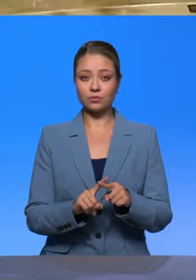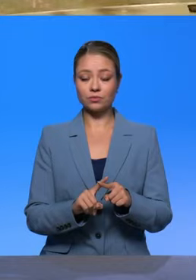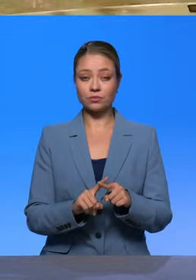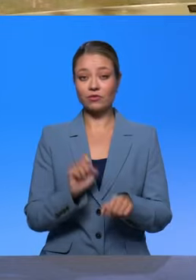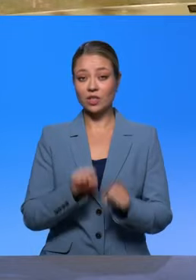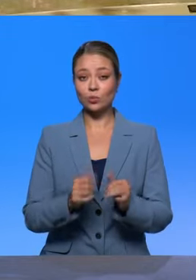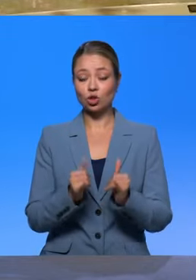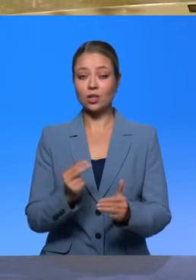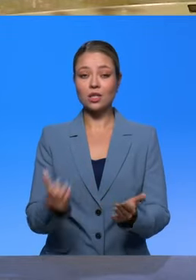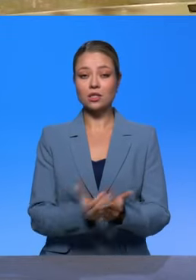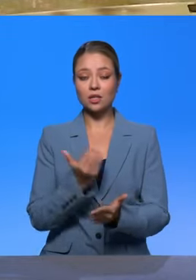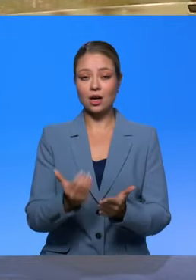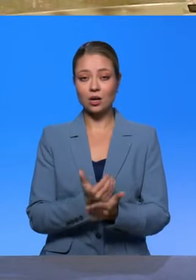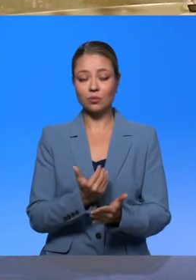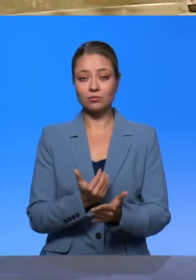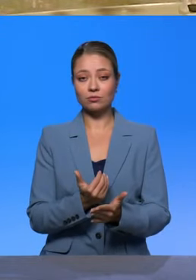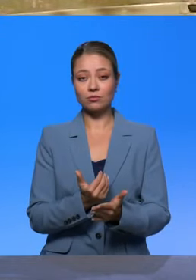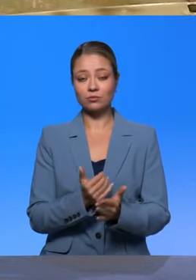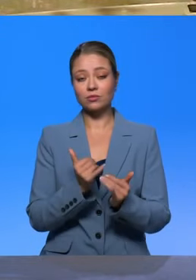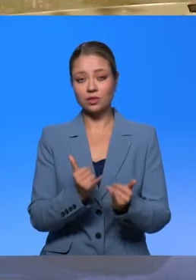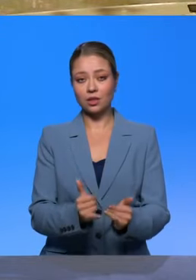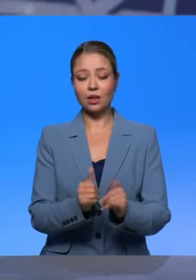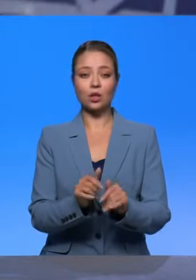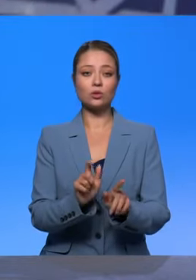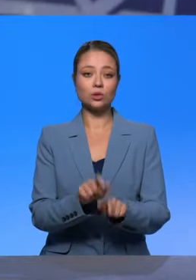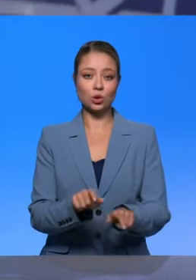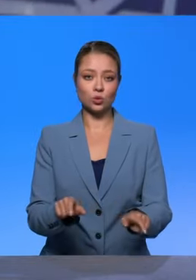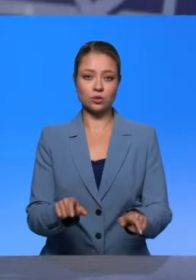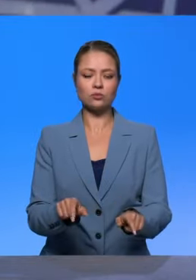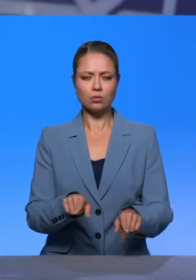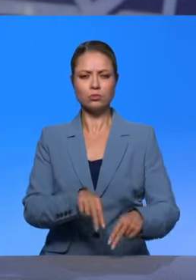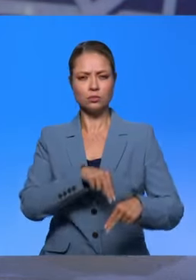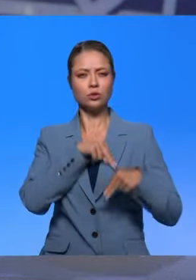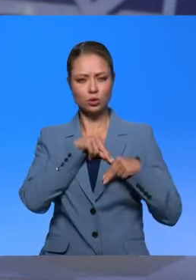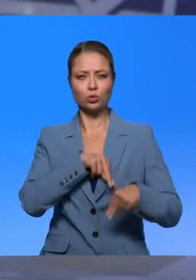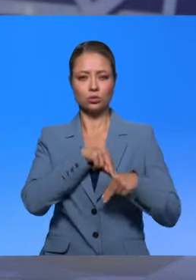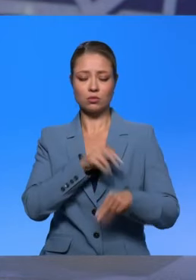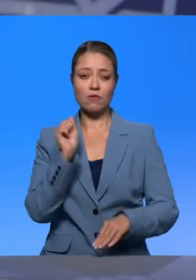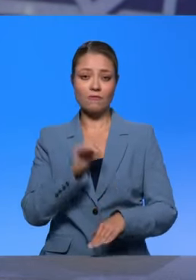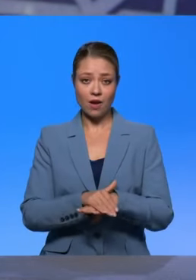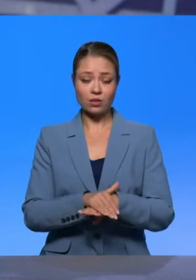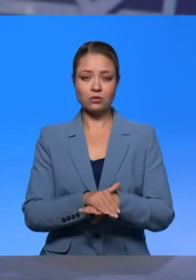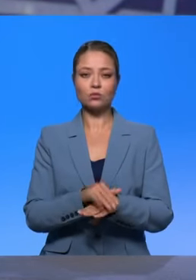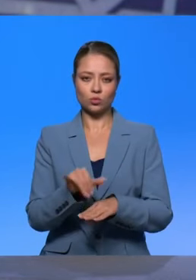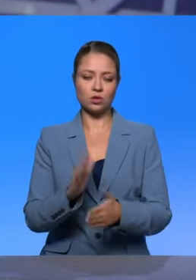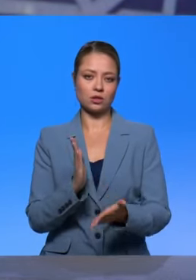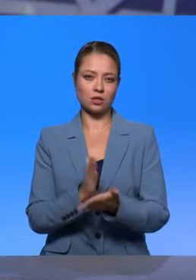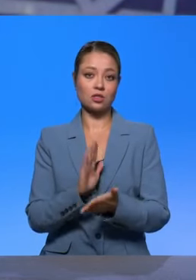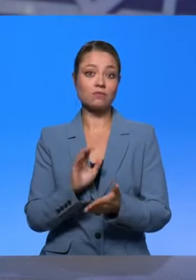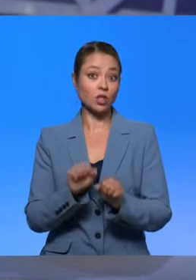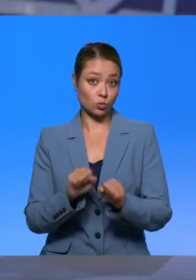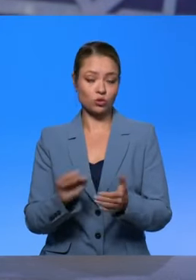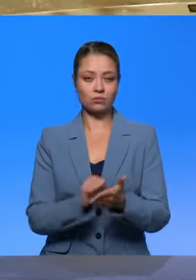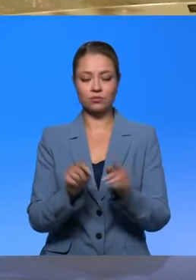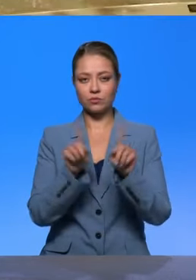заработка для определенной группы вот тружеников, которые на самом деле даже могут быть сертифицированы. Давайте